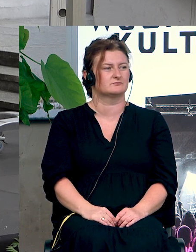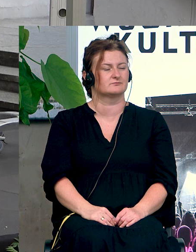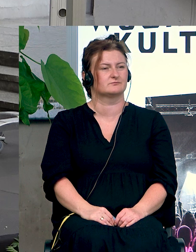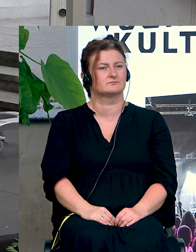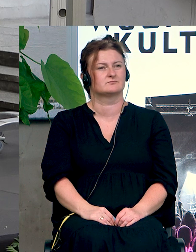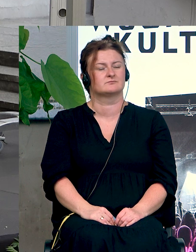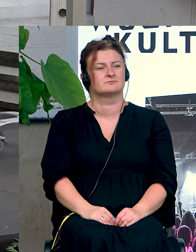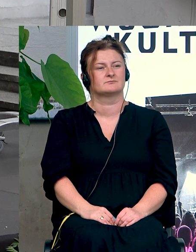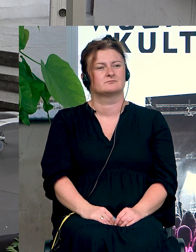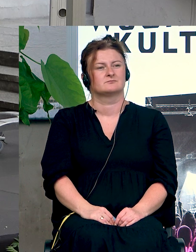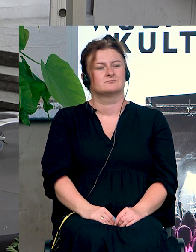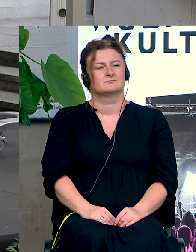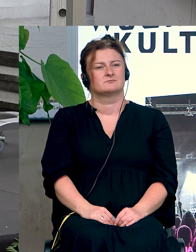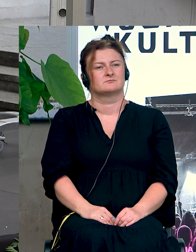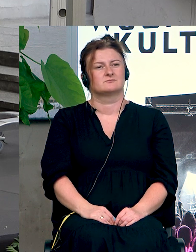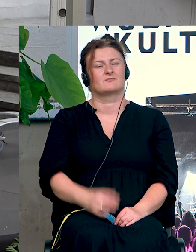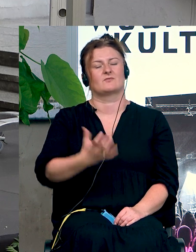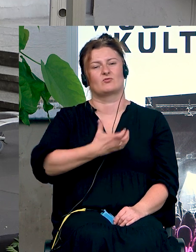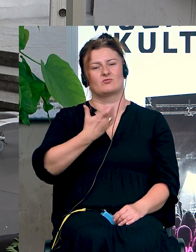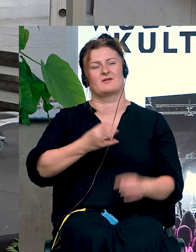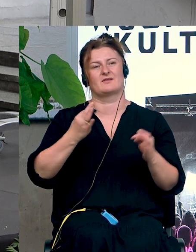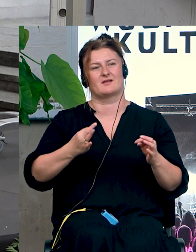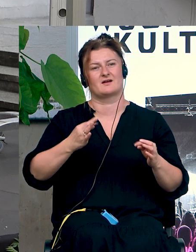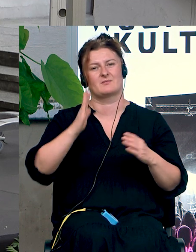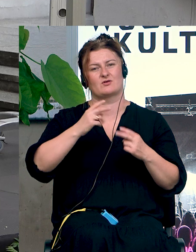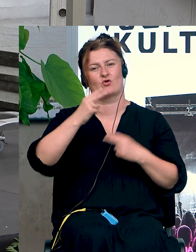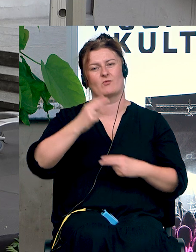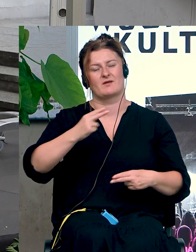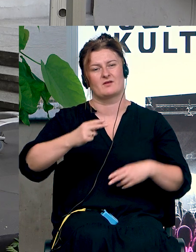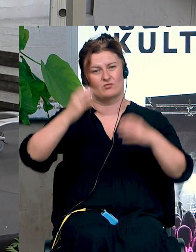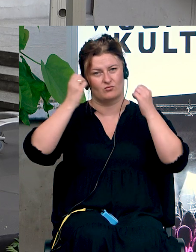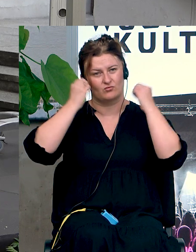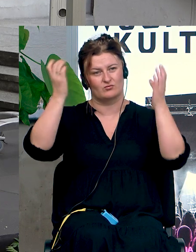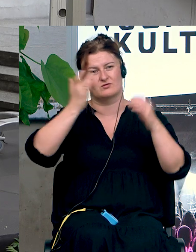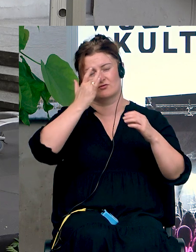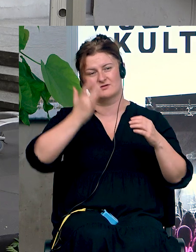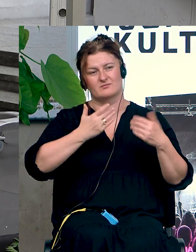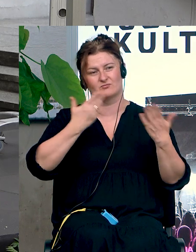по російській культурі. Ну давайте, я готова. Я теж.